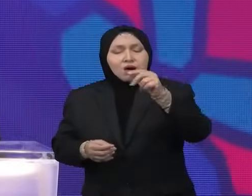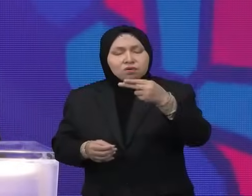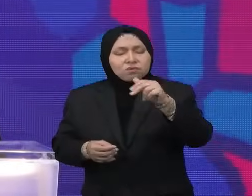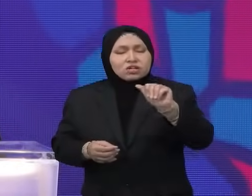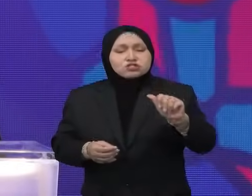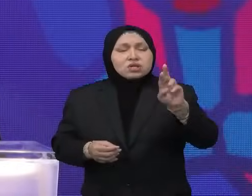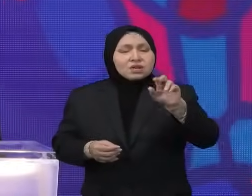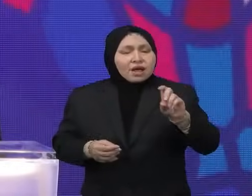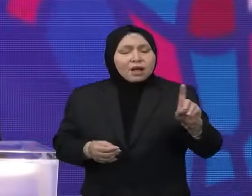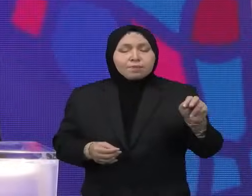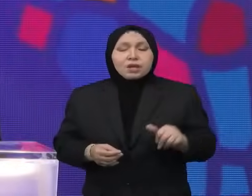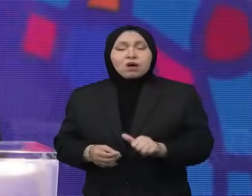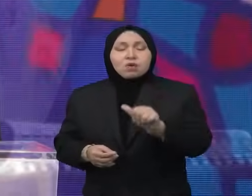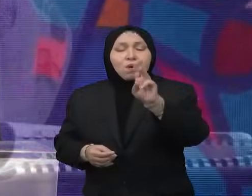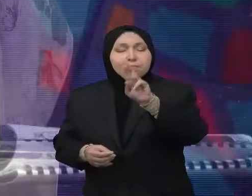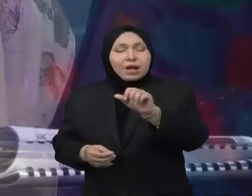akhrijna.